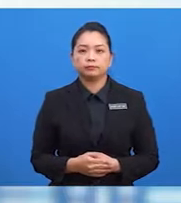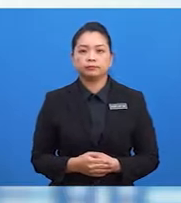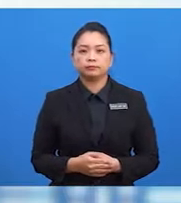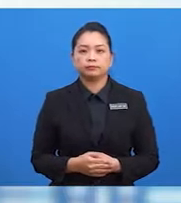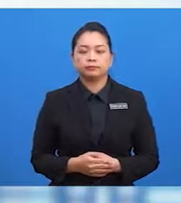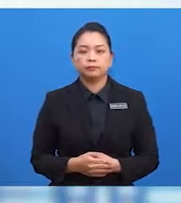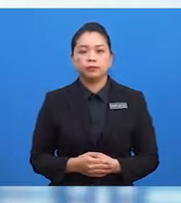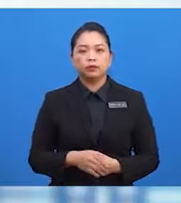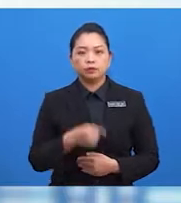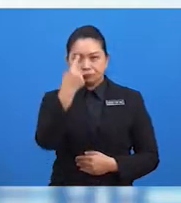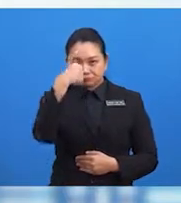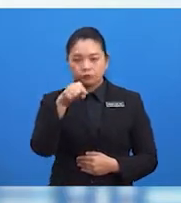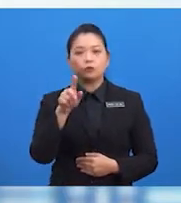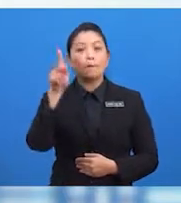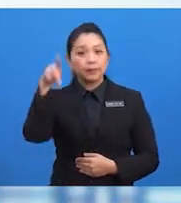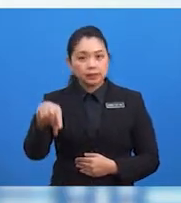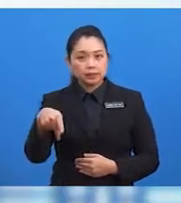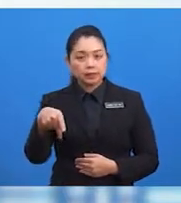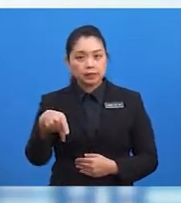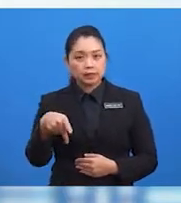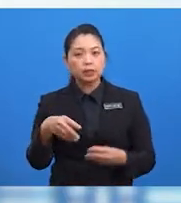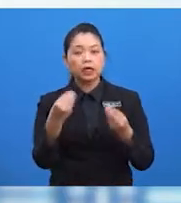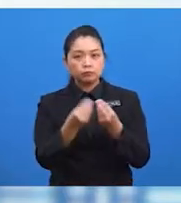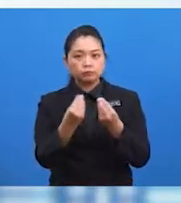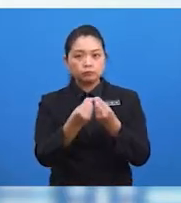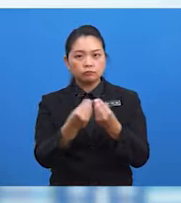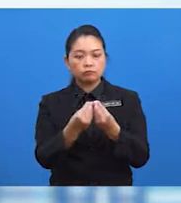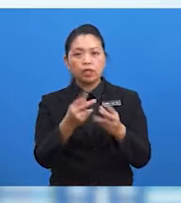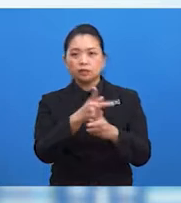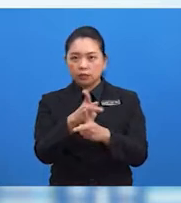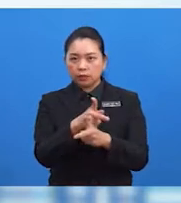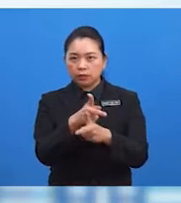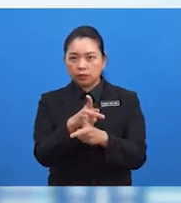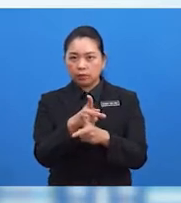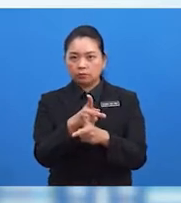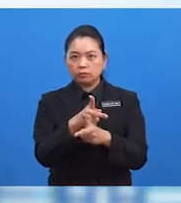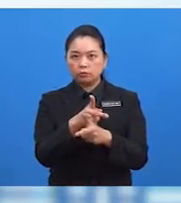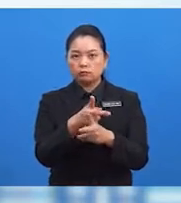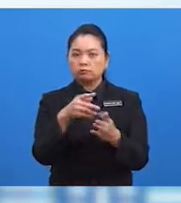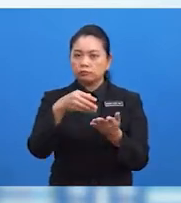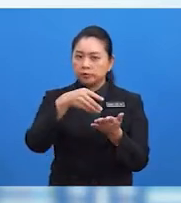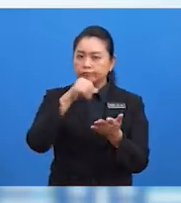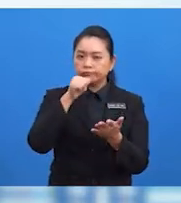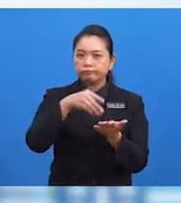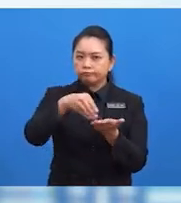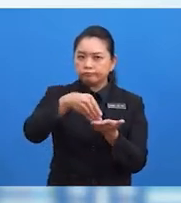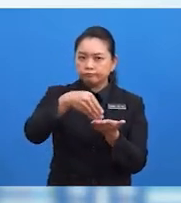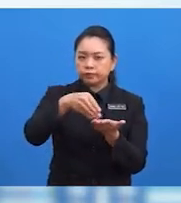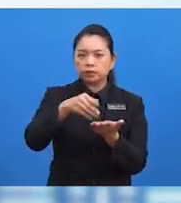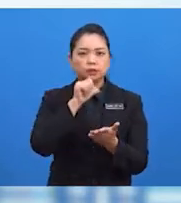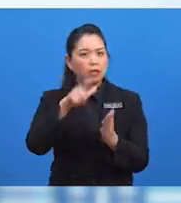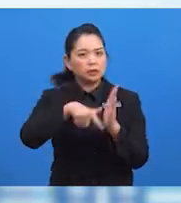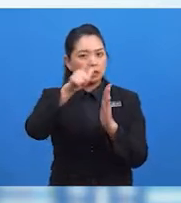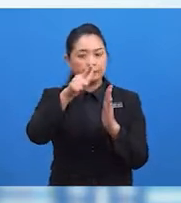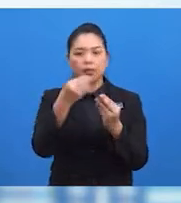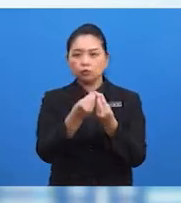Tujuan yang pertama ialah memastikan peruntukan dikawal agar jumlah perbelanjaan tidak melebihi jumlah hasil